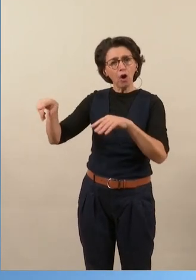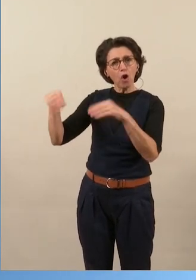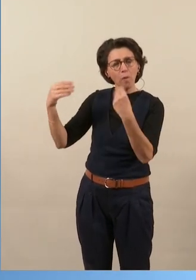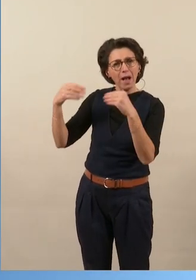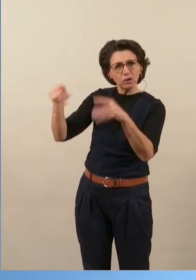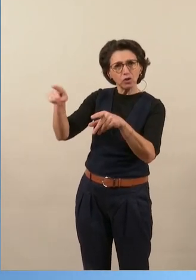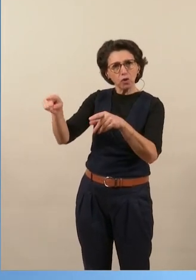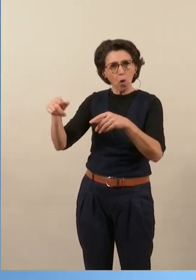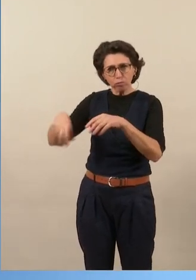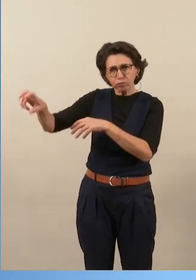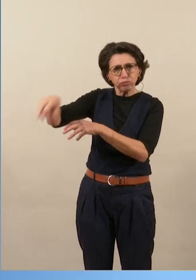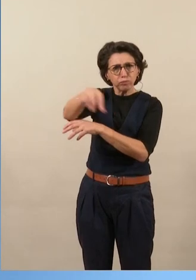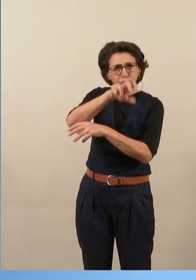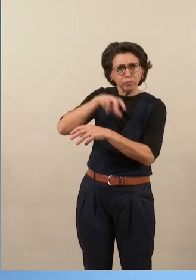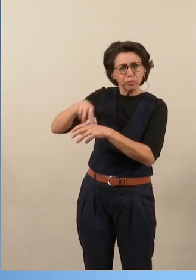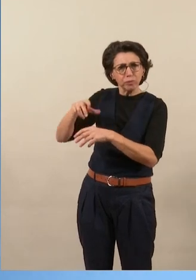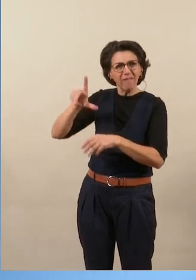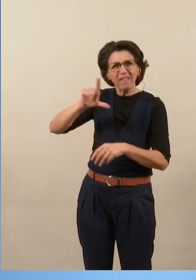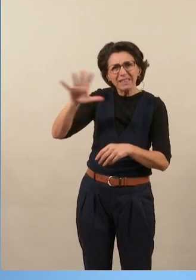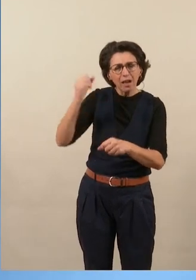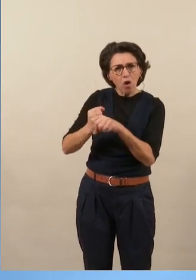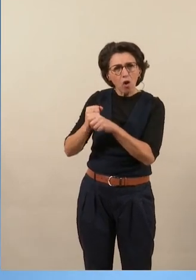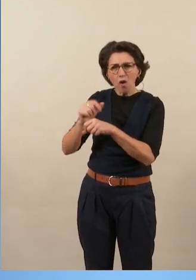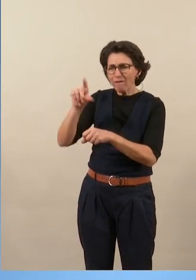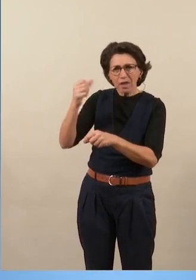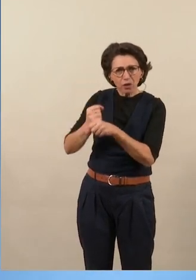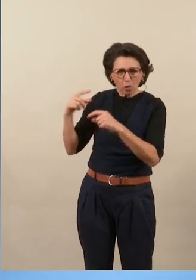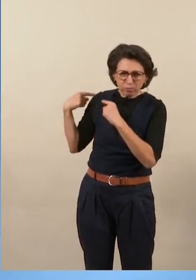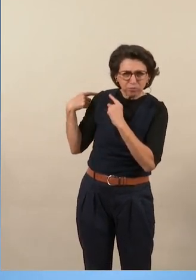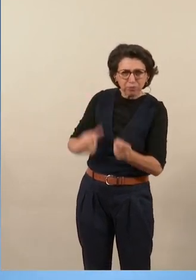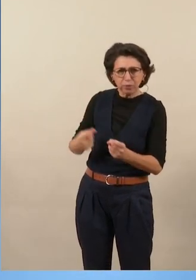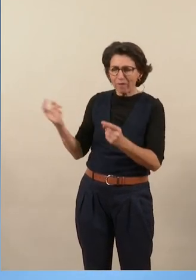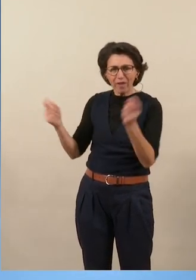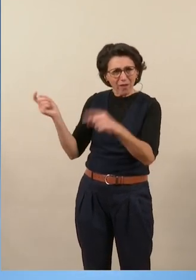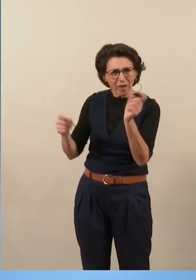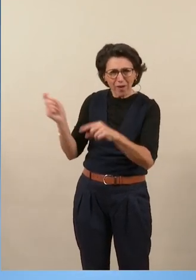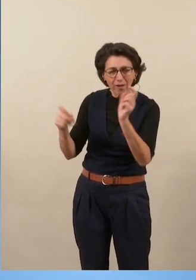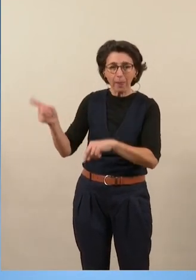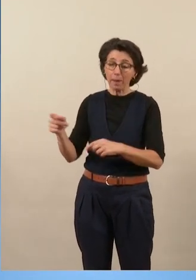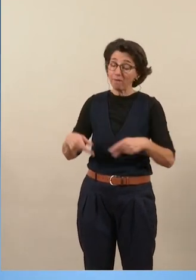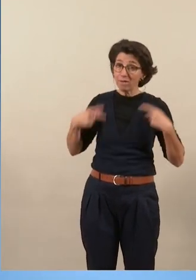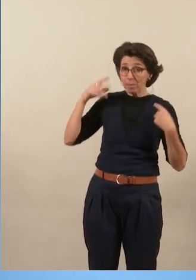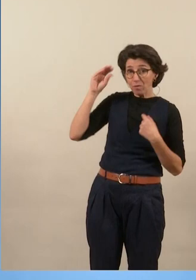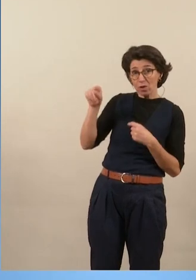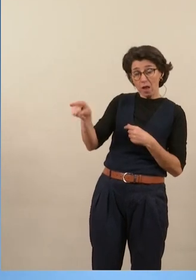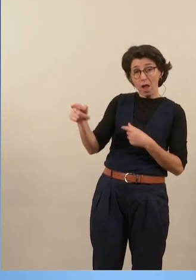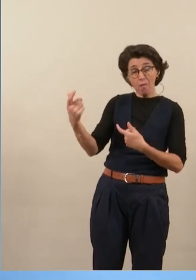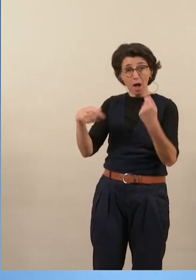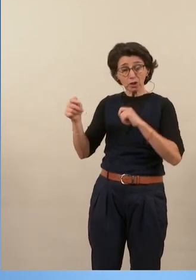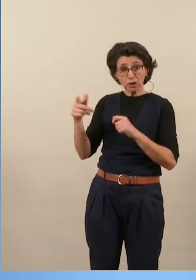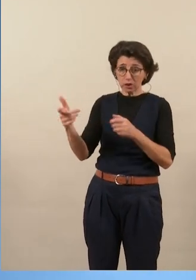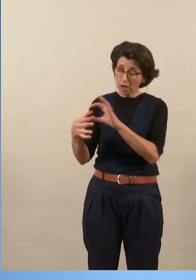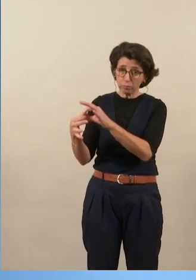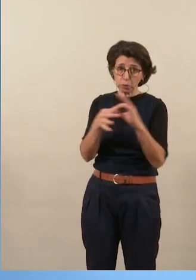ans don don la vie professionnelle dépend entièrement de ce marché sont brutalement évincés au profit